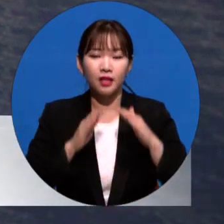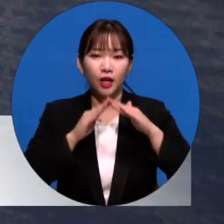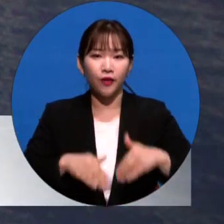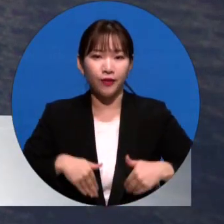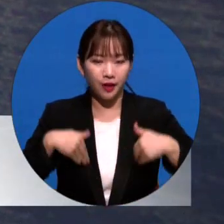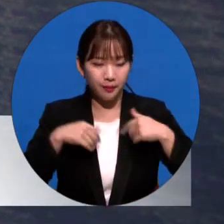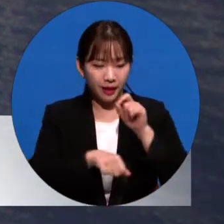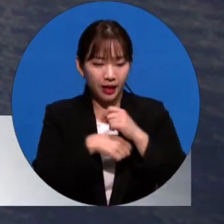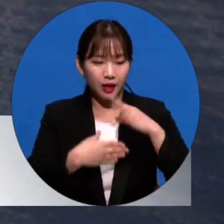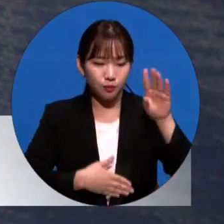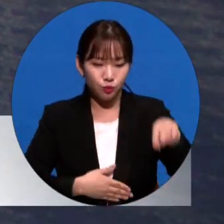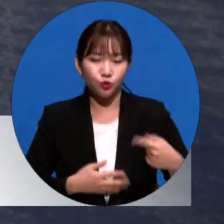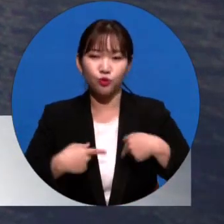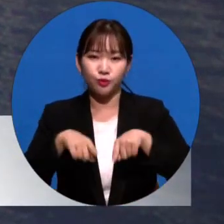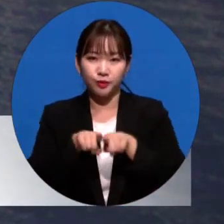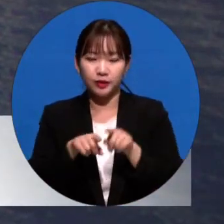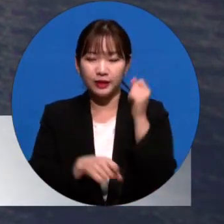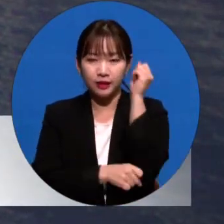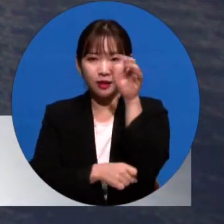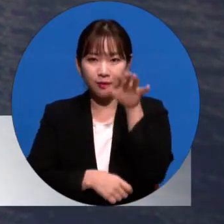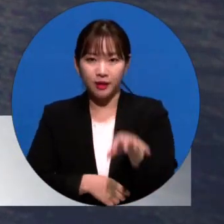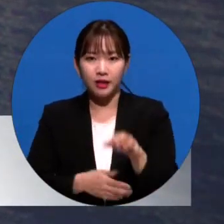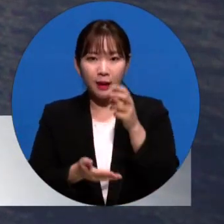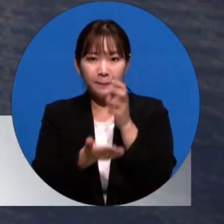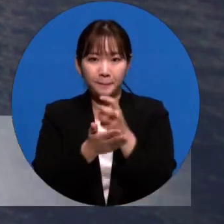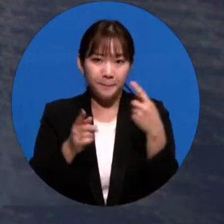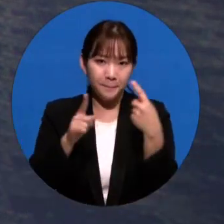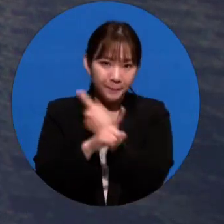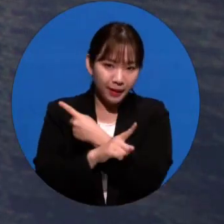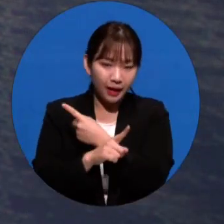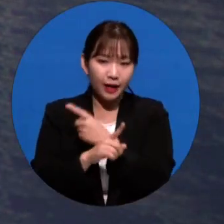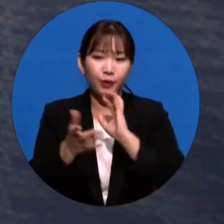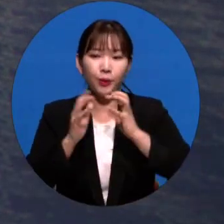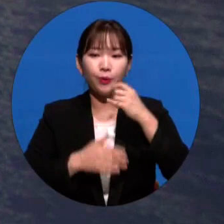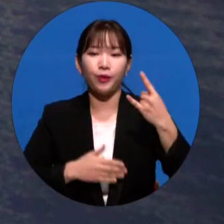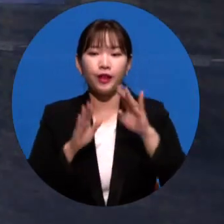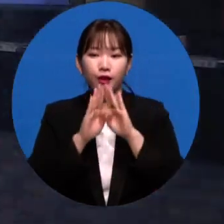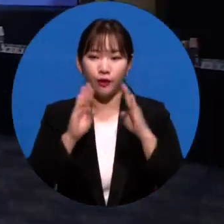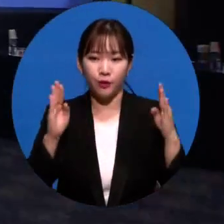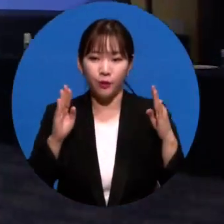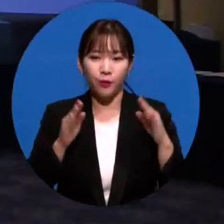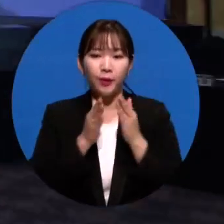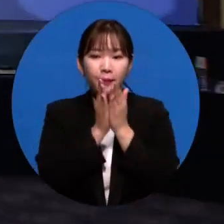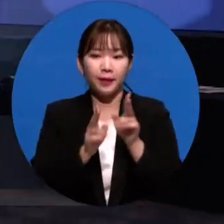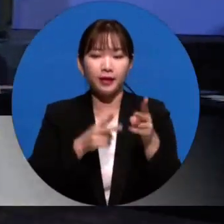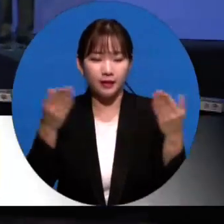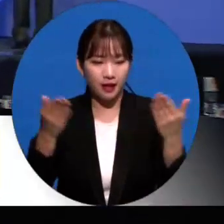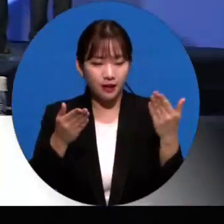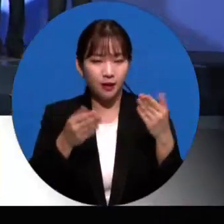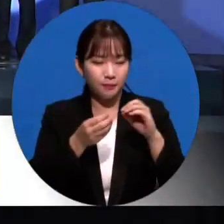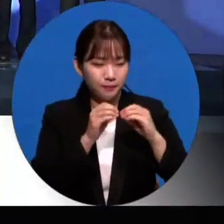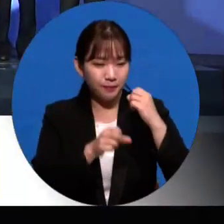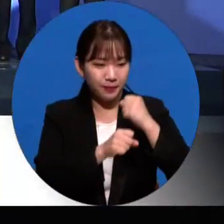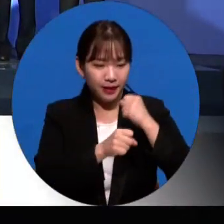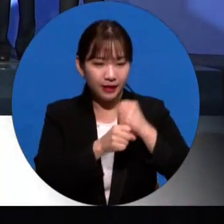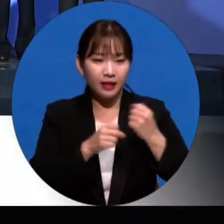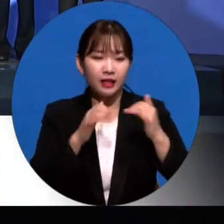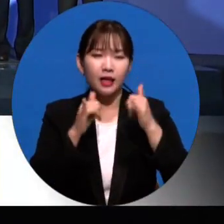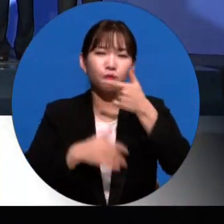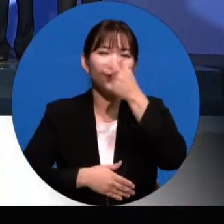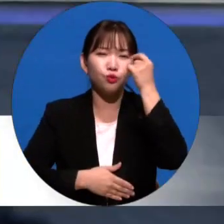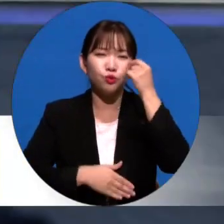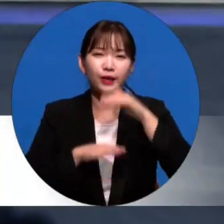전라남도가 행정안전부와 함께 영암에서 규제혁신 현장 토론회를 열고 조선산업 등 제조업의 인력난 해소를